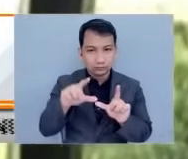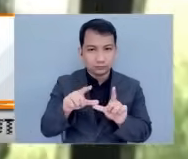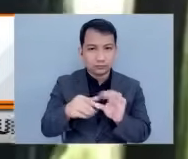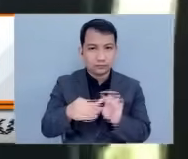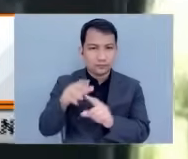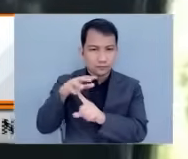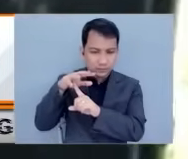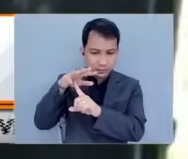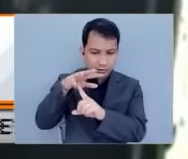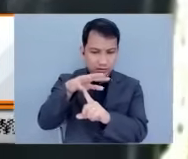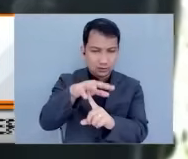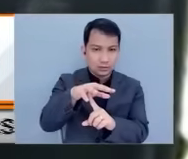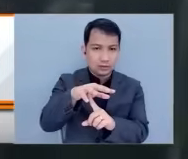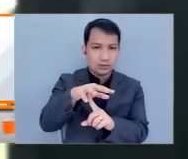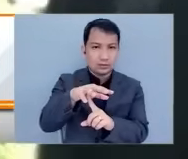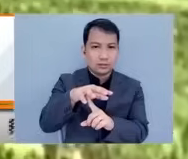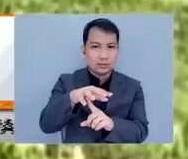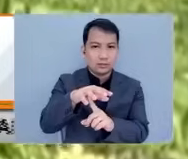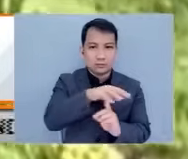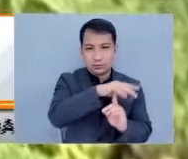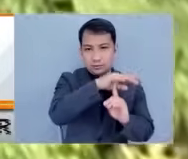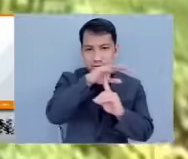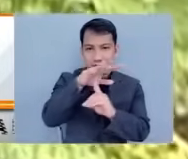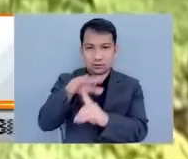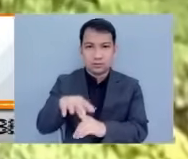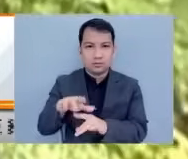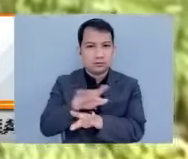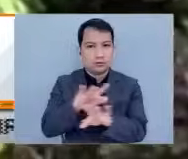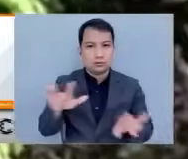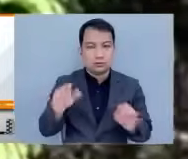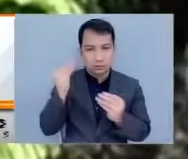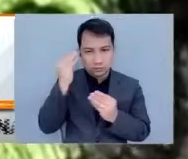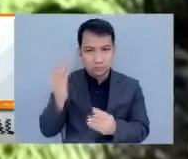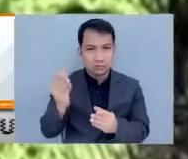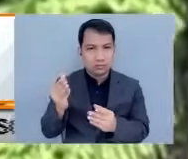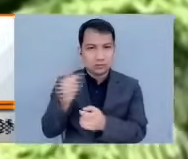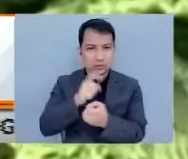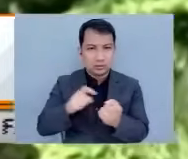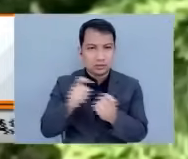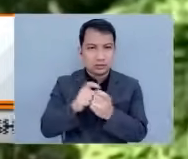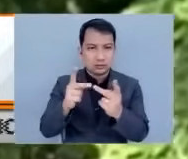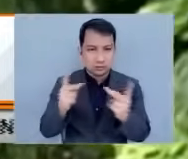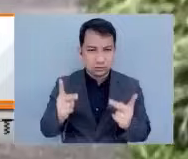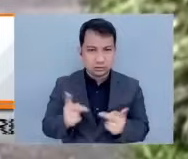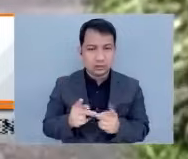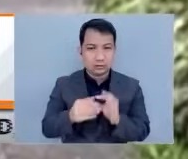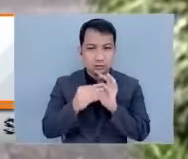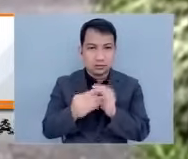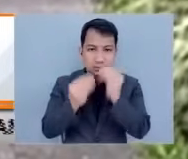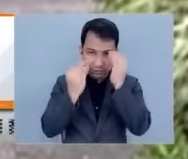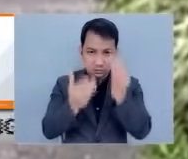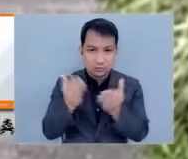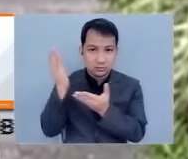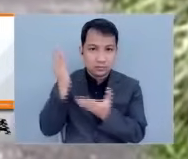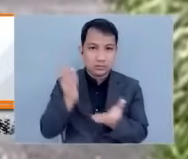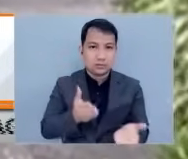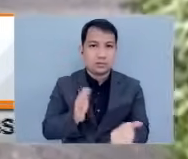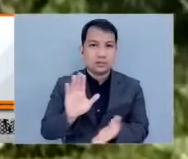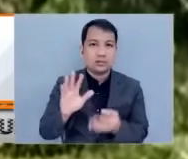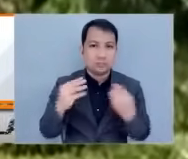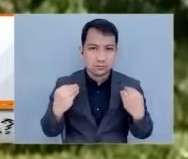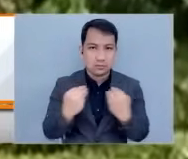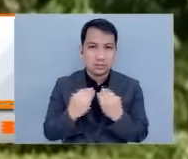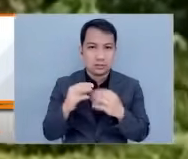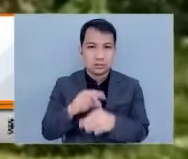sinasakyan papunta sa Glory Mountain. Walang detalye kung saan ang eksaktong lugar na yan. Basta dyan daw dinadala yung mga miyembro na kailangan daw